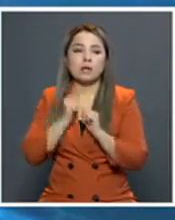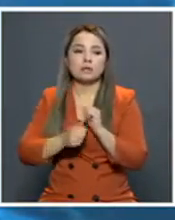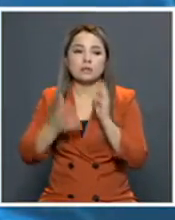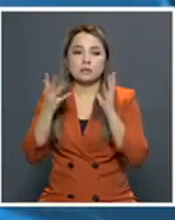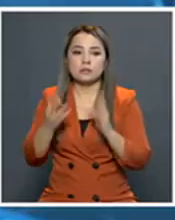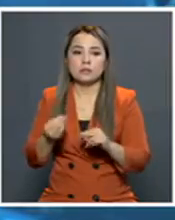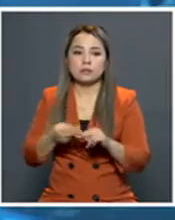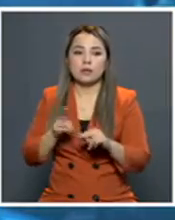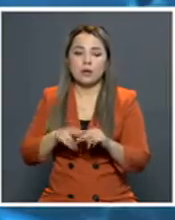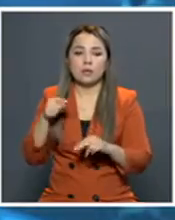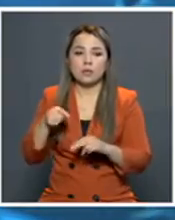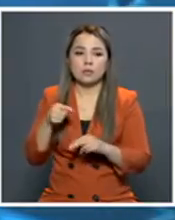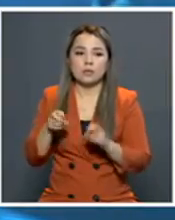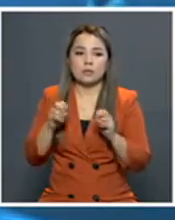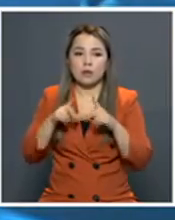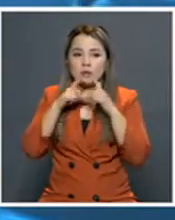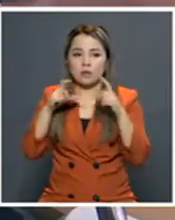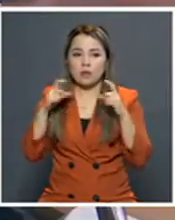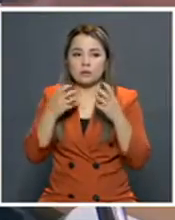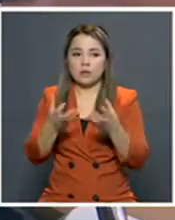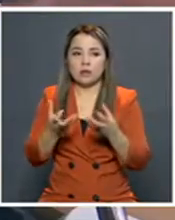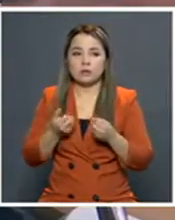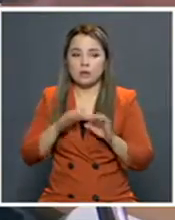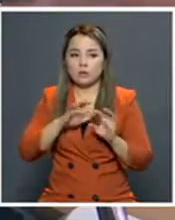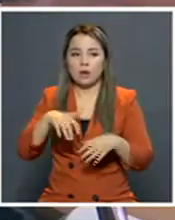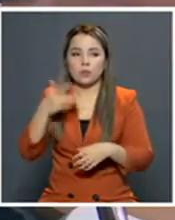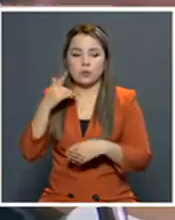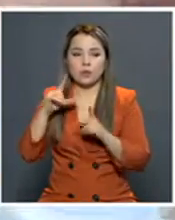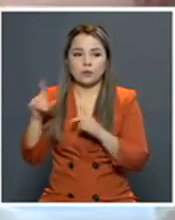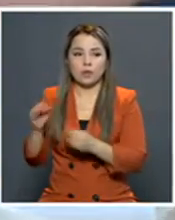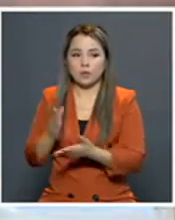жерден 1000 данасын алады.